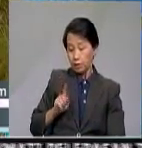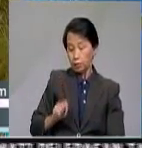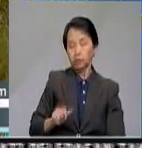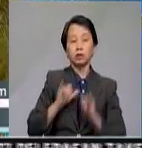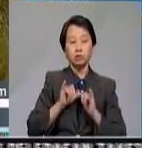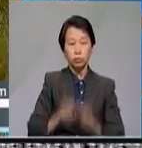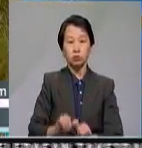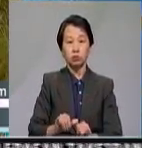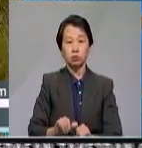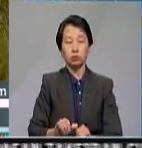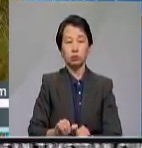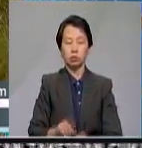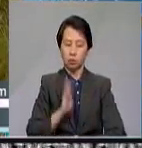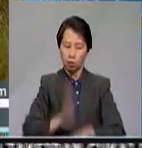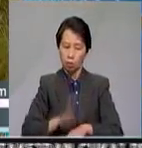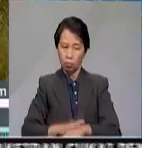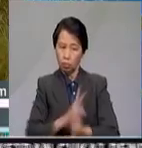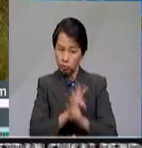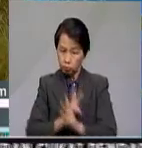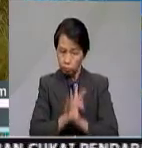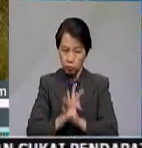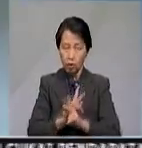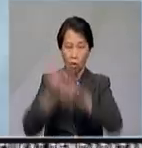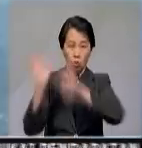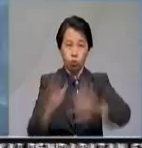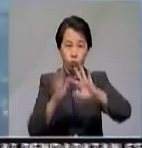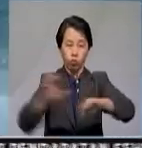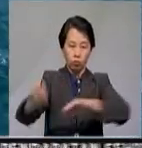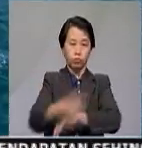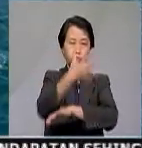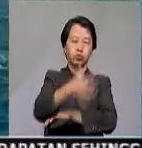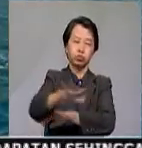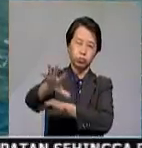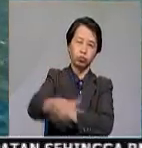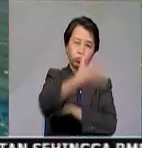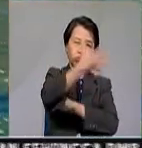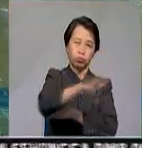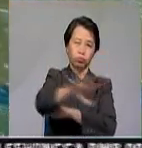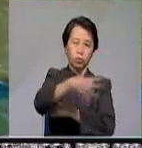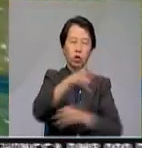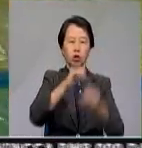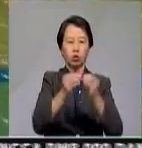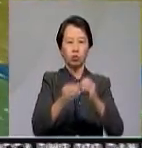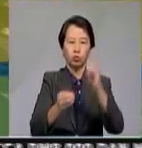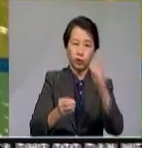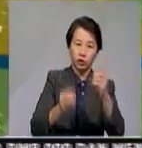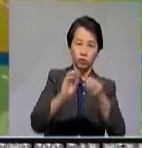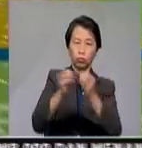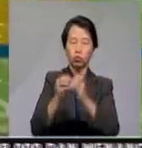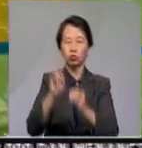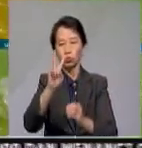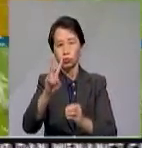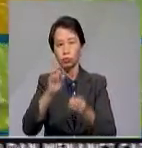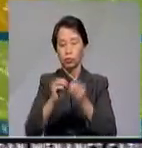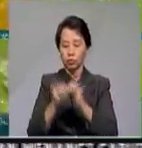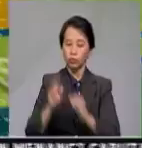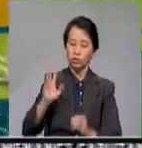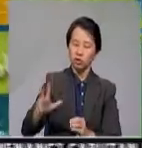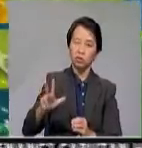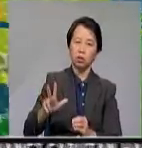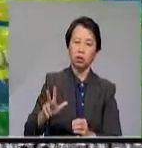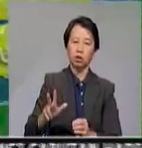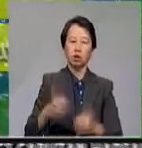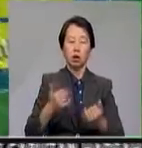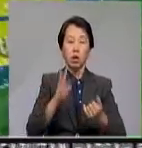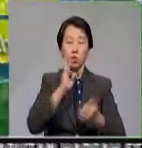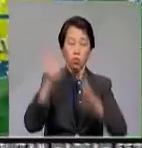lagi mengekalkan amaran angin kencang serta log bergelora kategori pertama, kedua dan juga ketiga, yang mana amaran